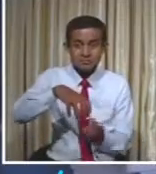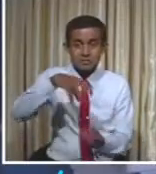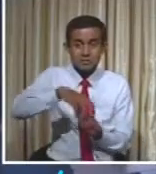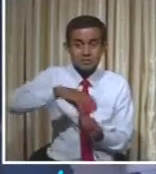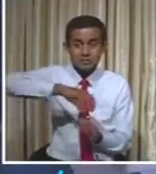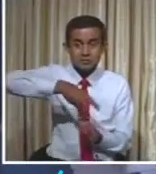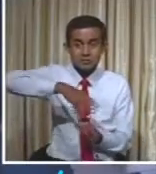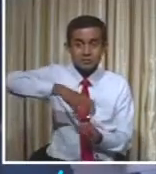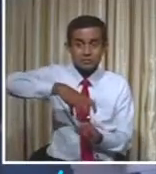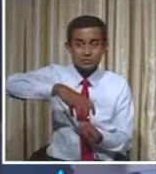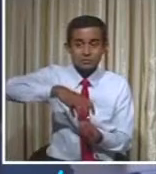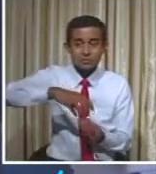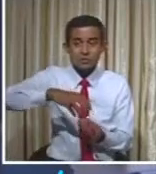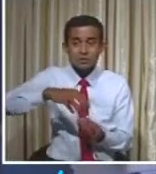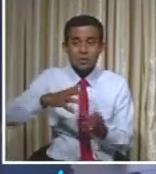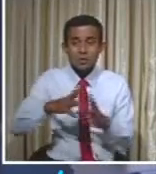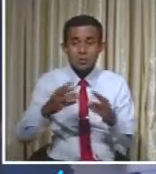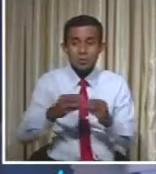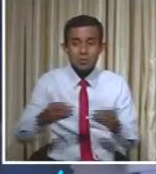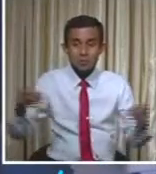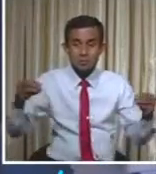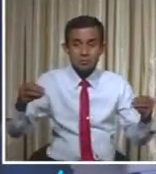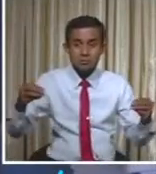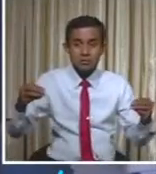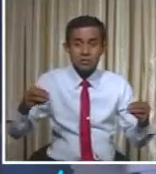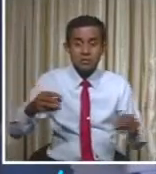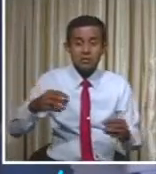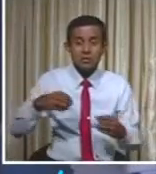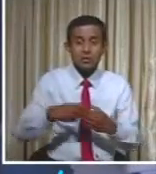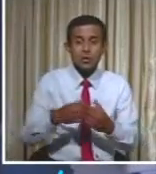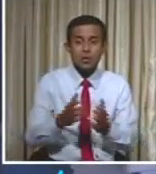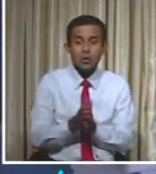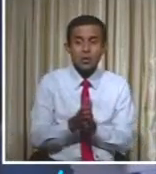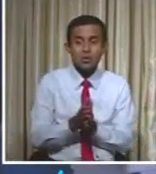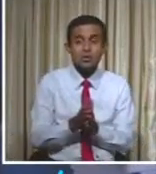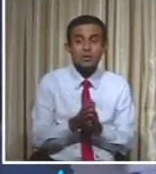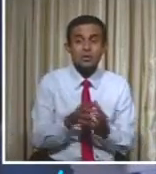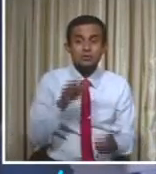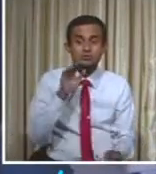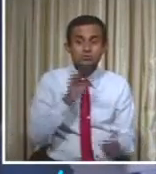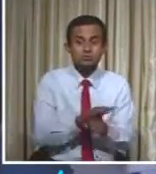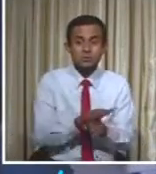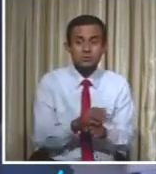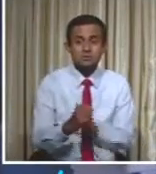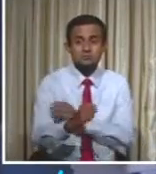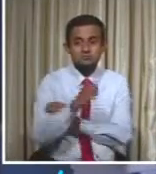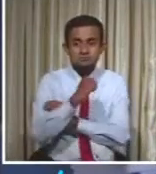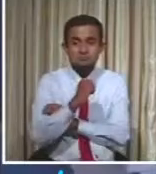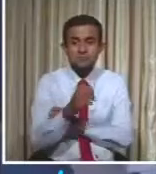එක, ඒ තියෙන උපකරණ ටික වැල්කට මේ පීඩනයට ඔරොත්තු දෙනවද?